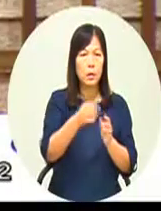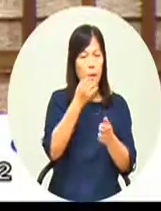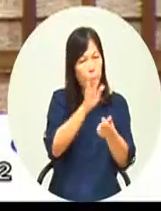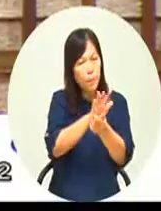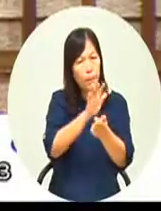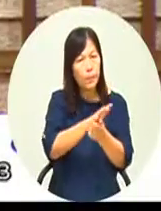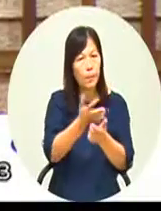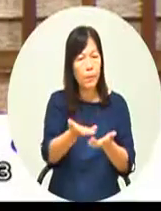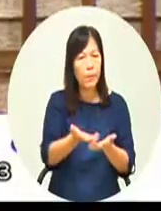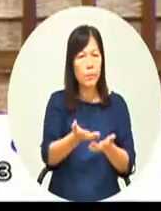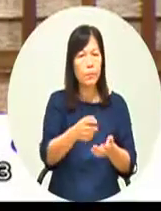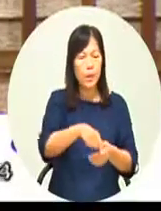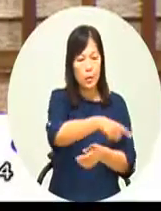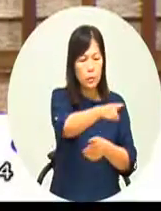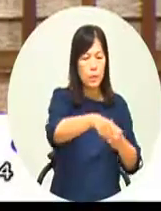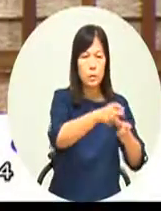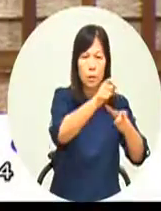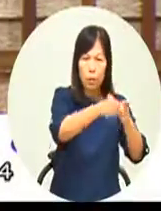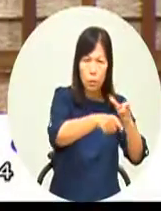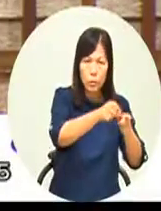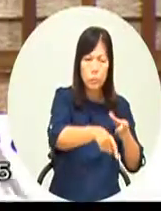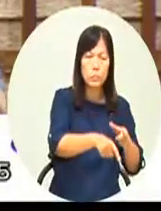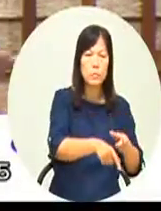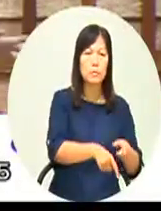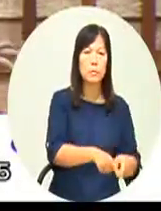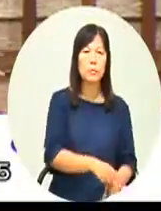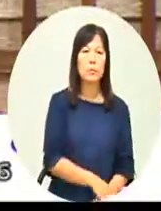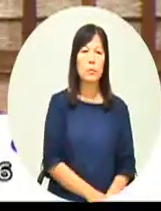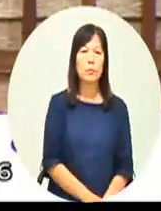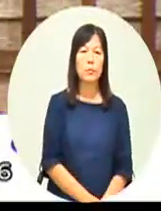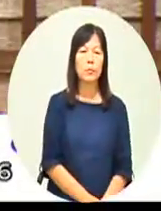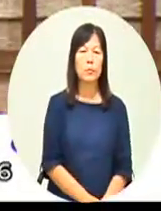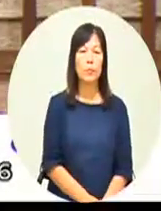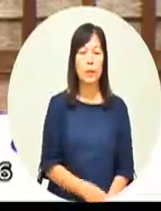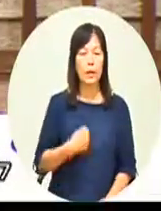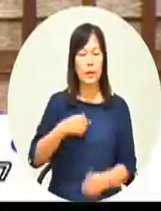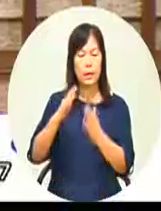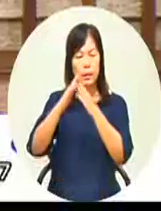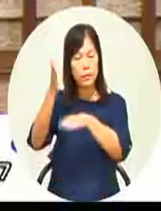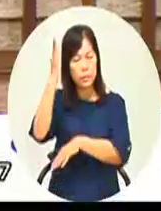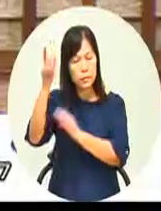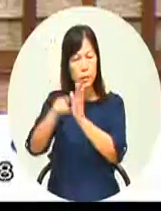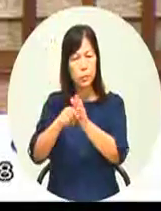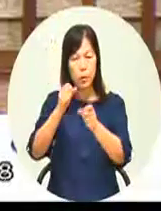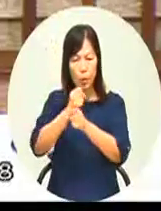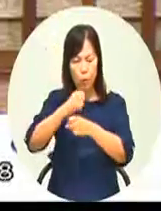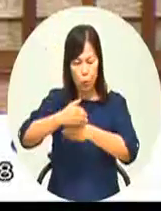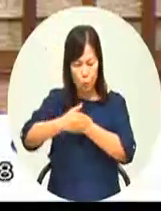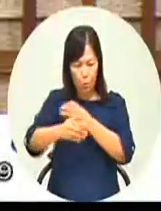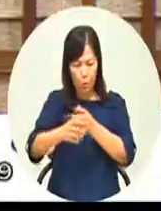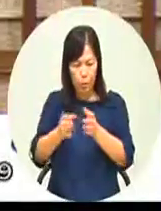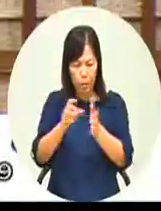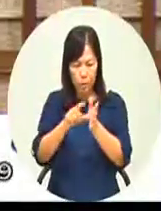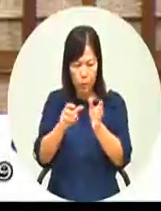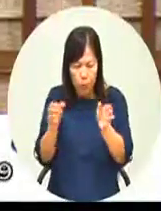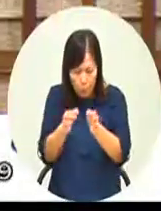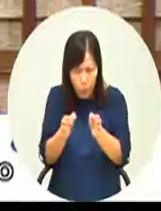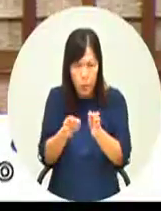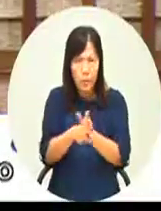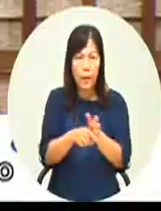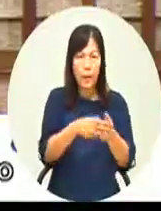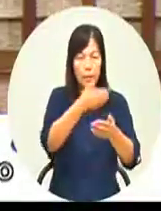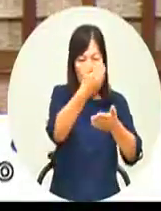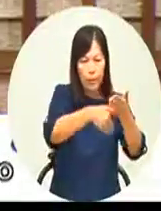助让这些开发商能够让我们市政府的这行政作业能够缩短，来降低他